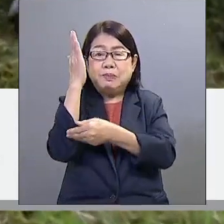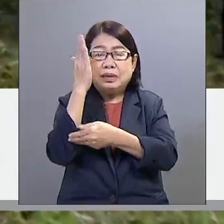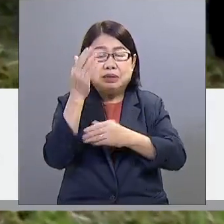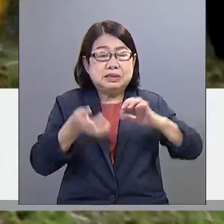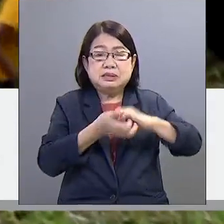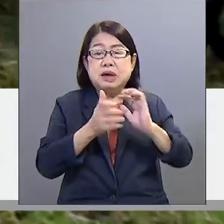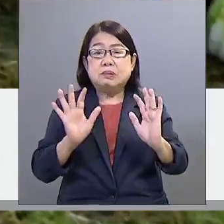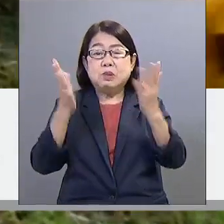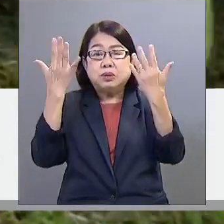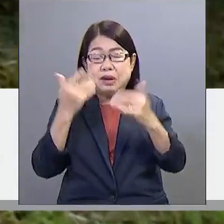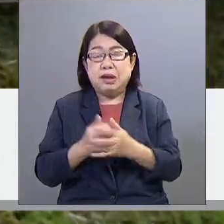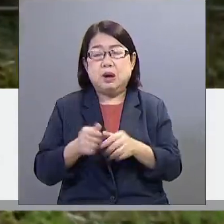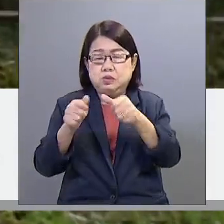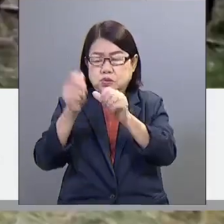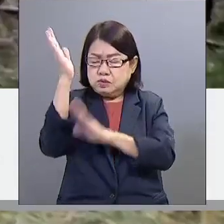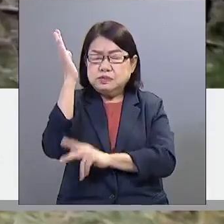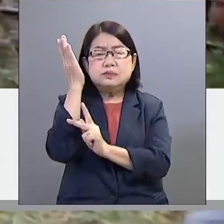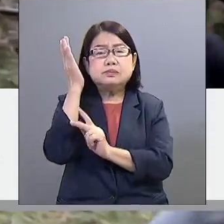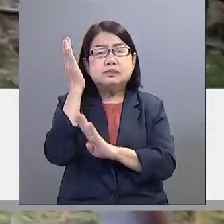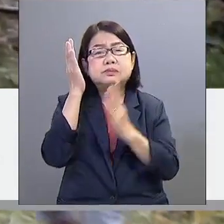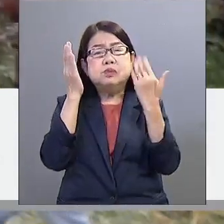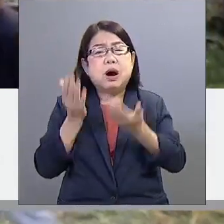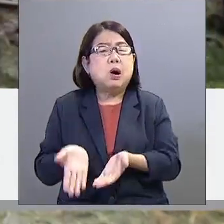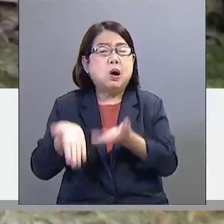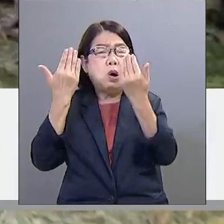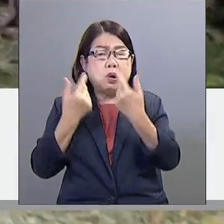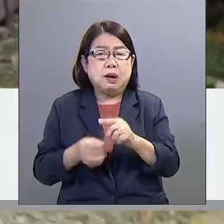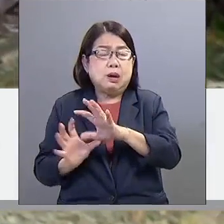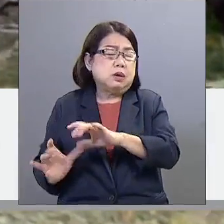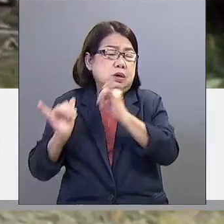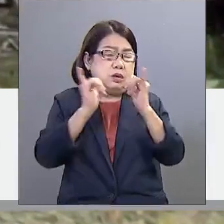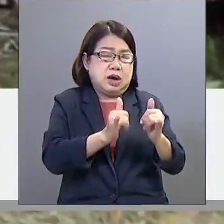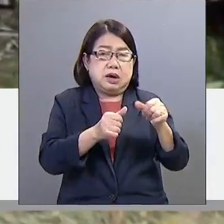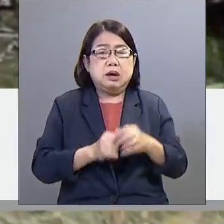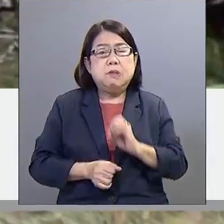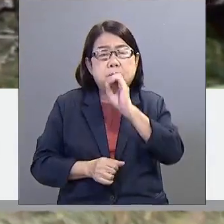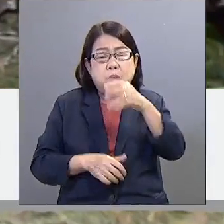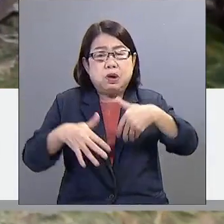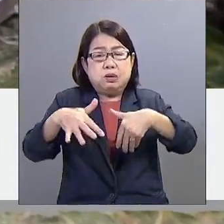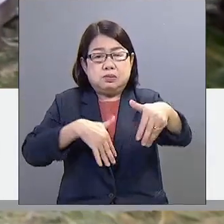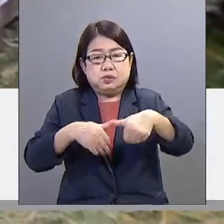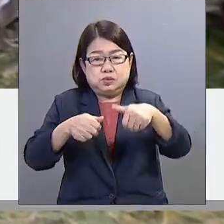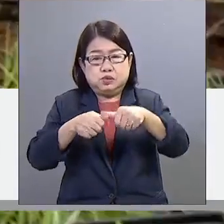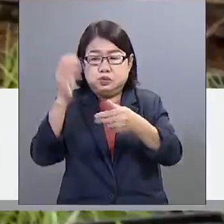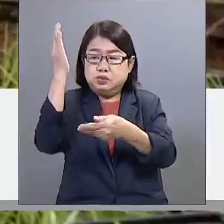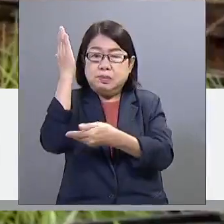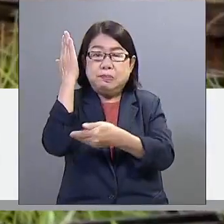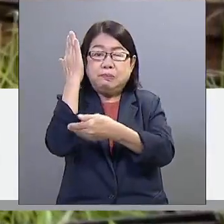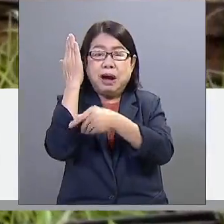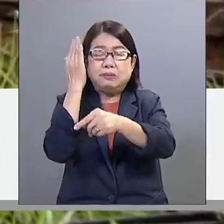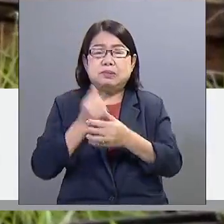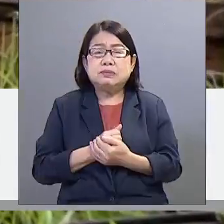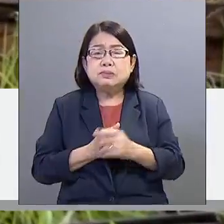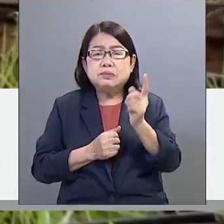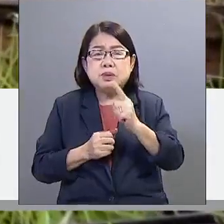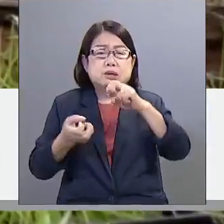ที่อำเภอปลายพระยาจังหวัดกระบี่เมื่อวานนี้โดยอ้างว่ากลุ่มชาวบ้านที่อาศัยอยู่ในสวนปาล์มเป็นกลุ่ม